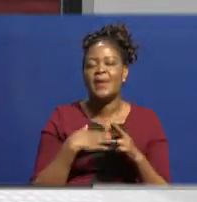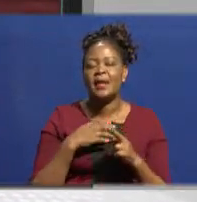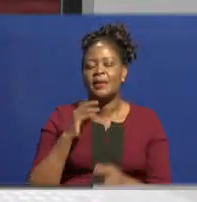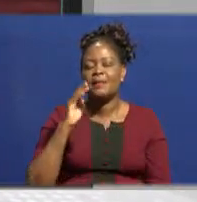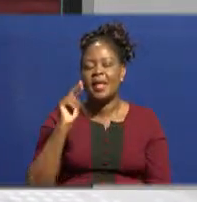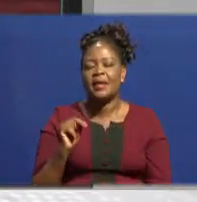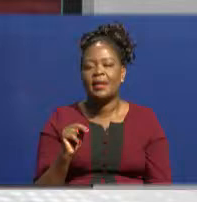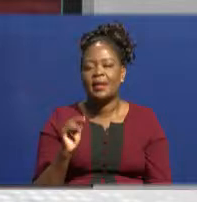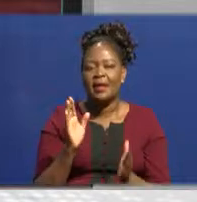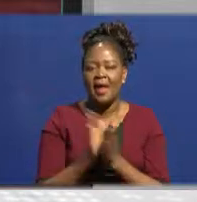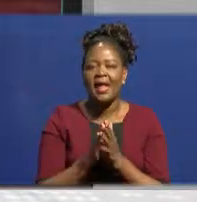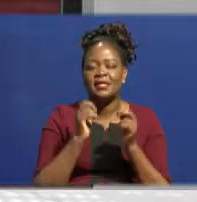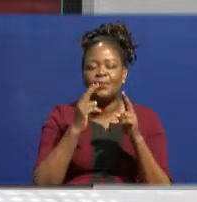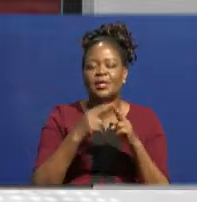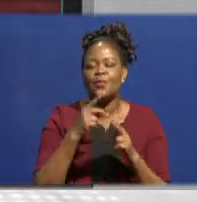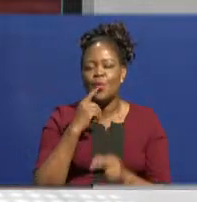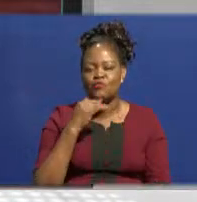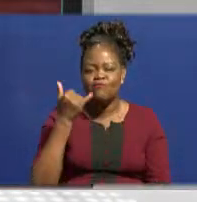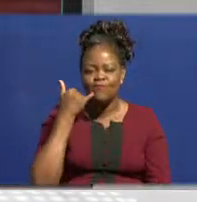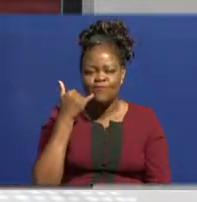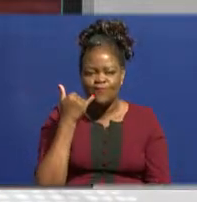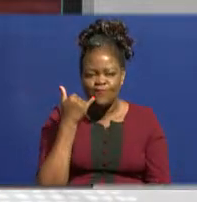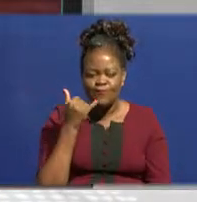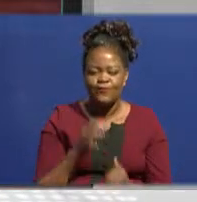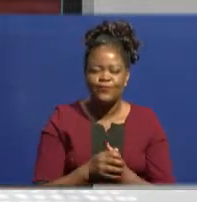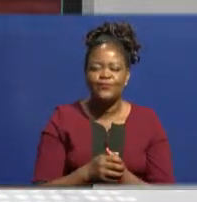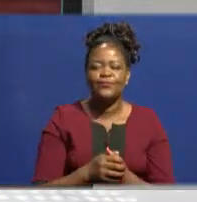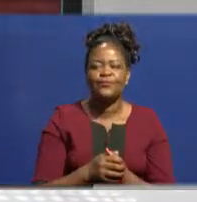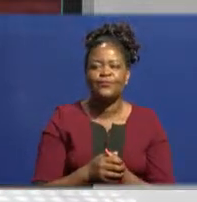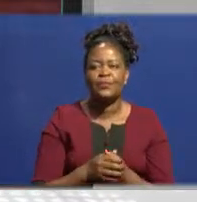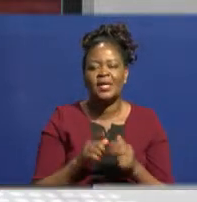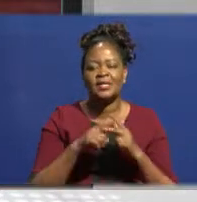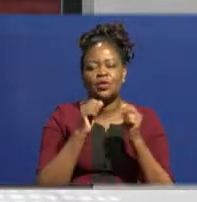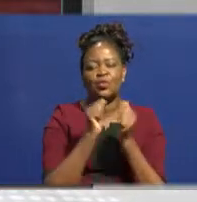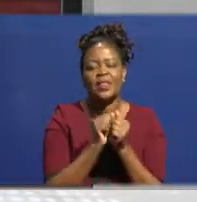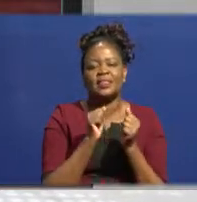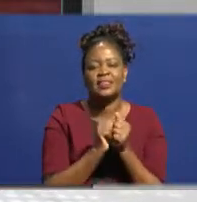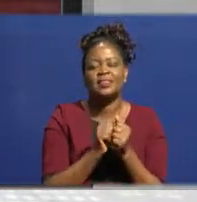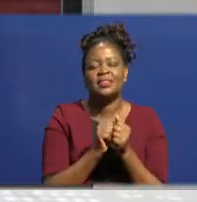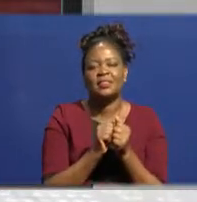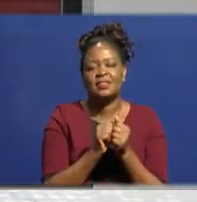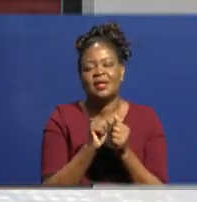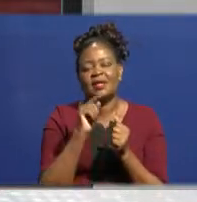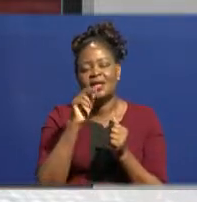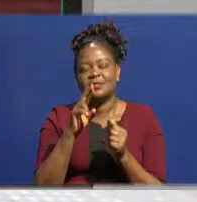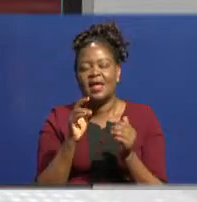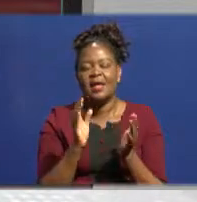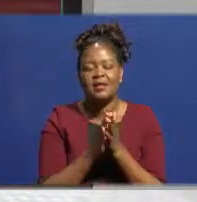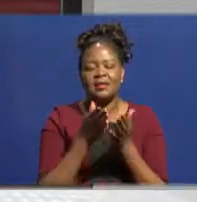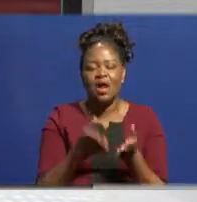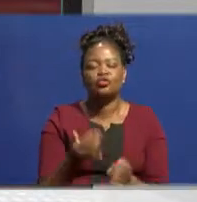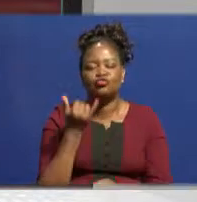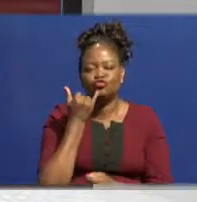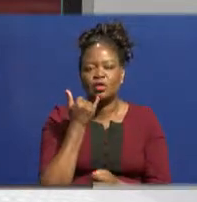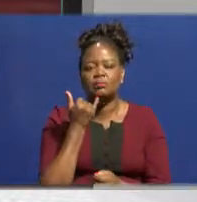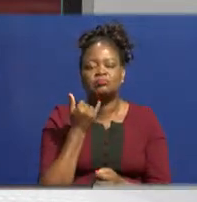Njue, and Susan Thuku has been our sign language interpreter. We started out with Lensa Odingo. Do have a good one.